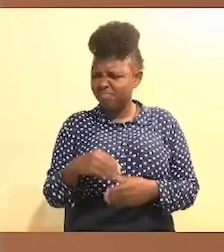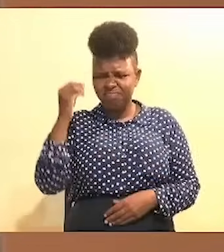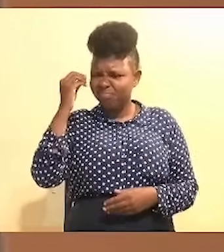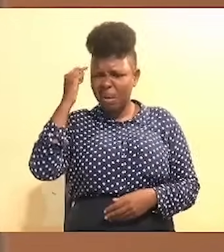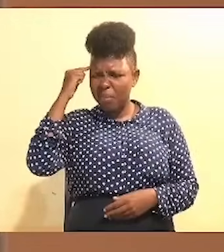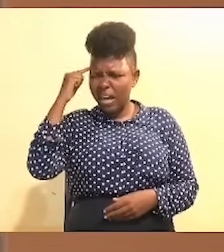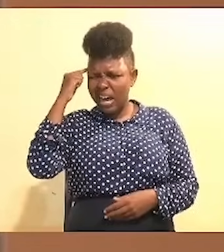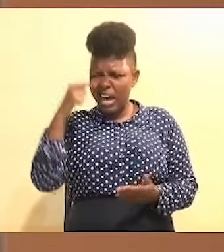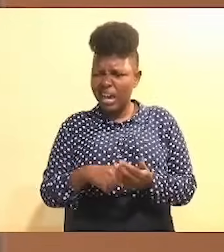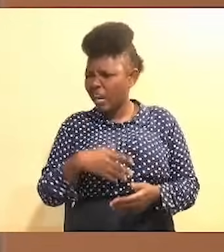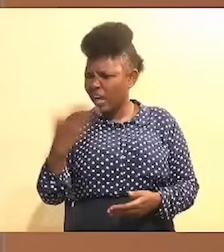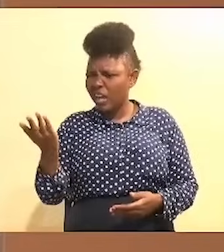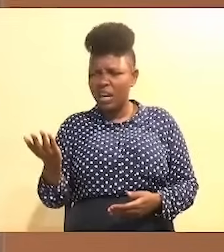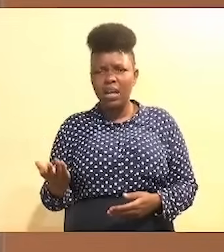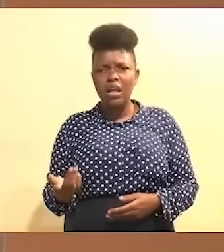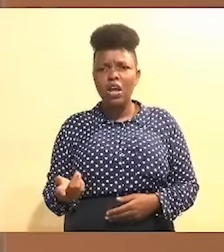ambaye hana hela kama vile hana akili.